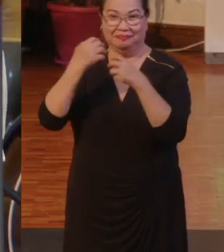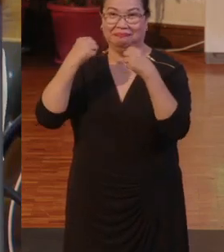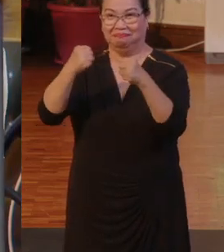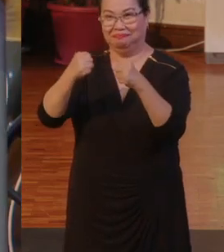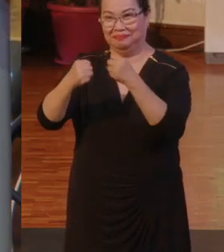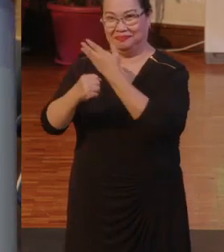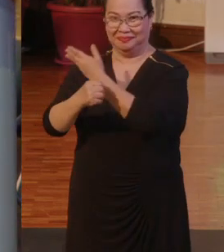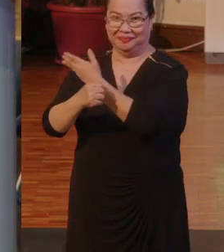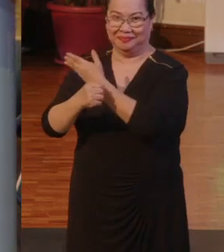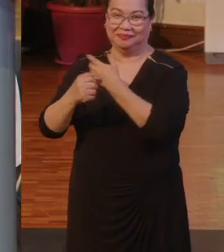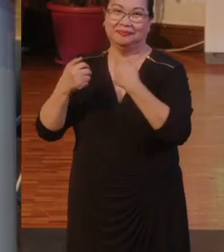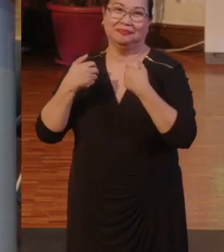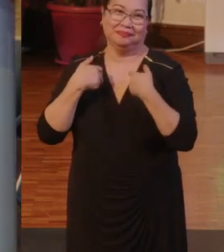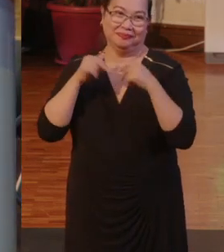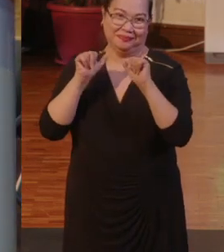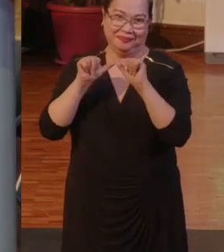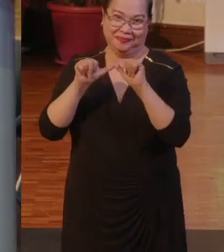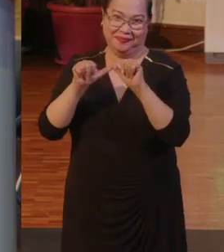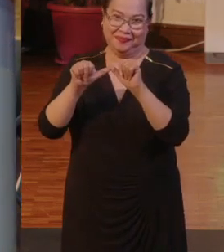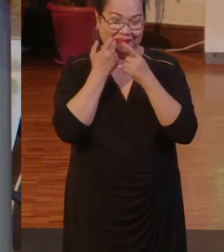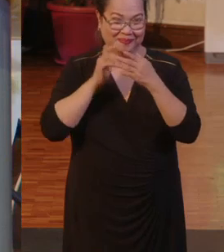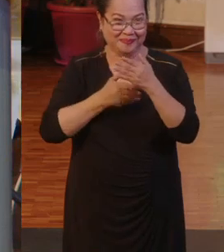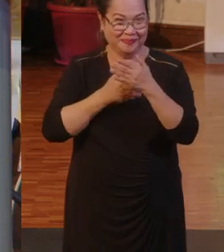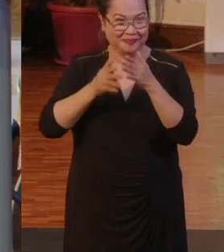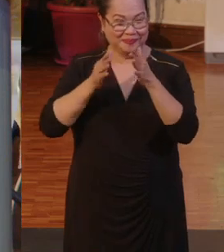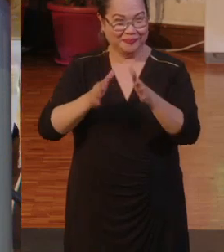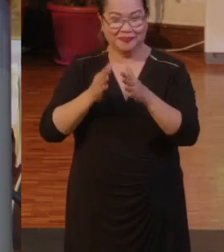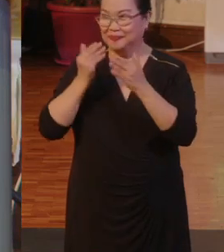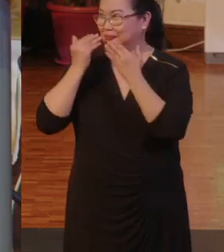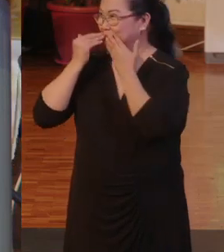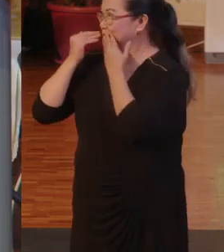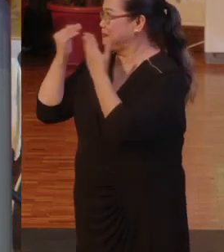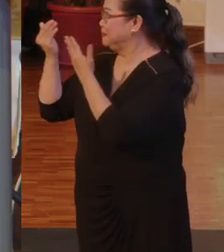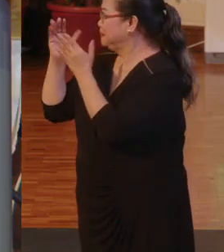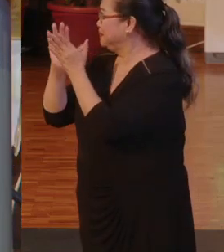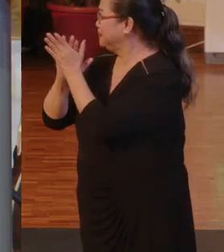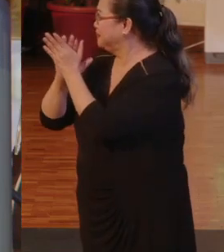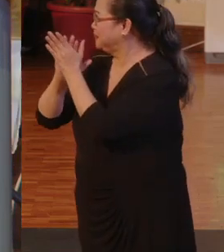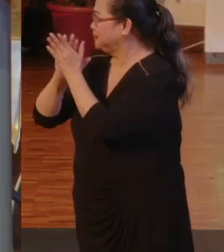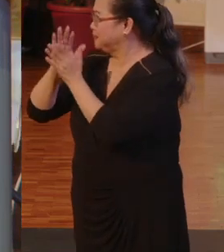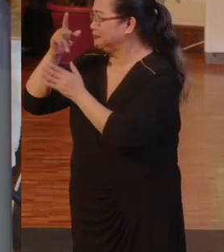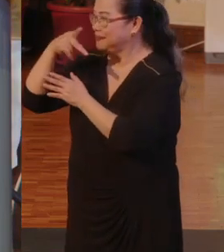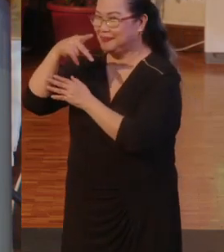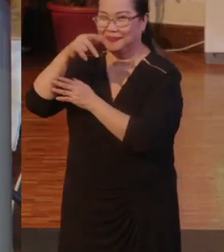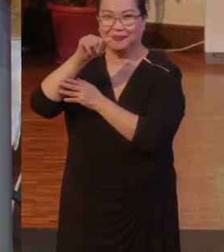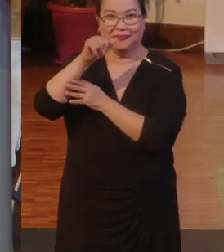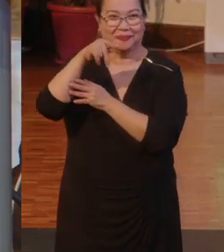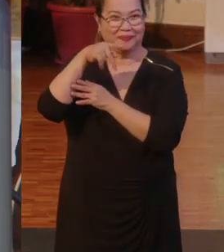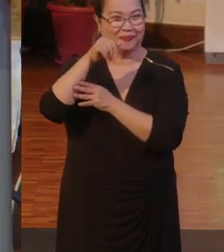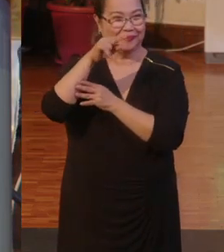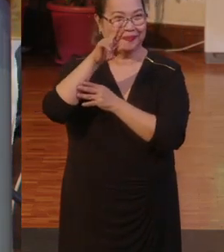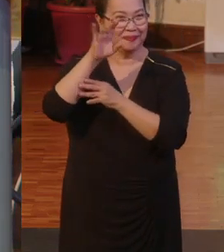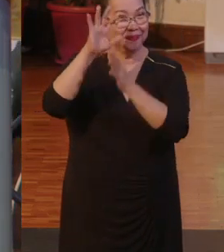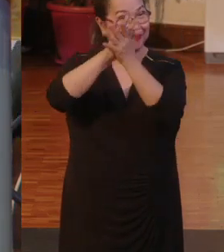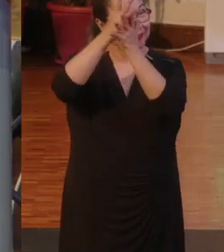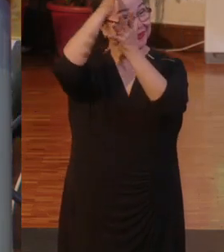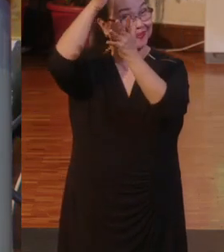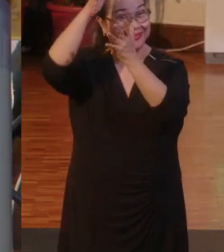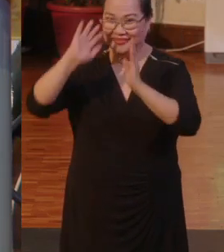ng tagumpay sa kanyang bayan. I gave you a land, sabi sa verse 13, on which you had not